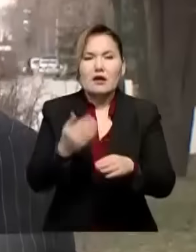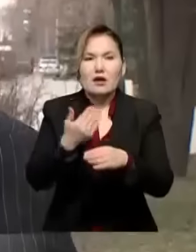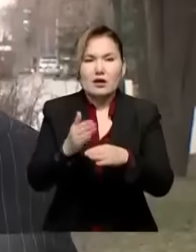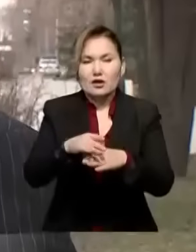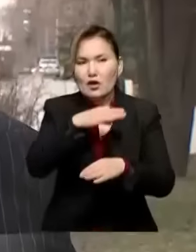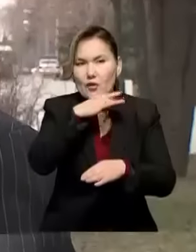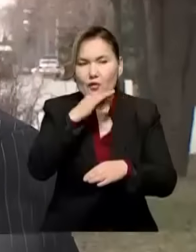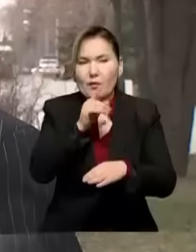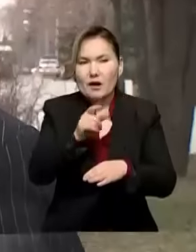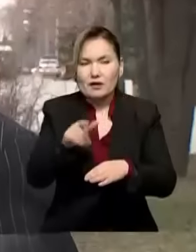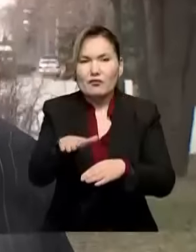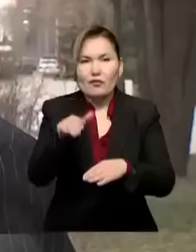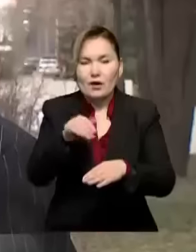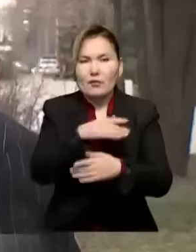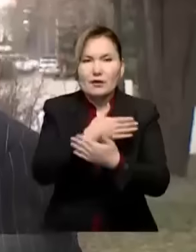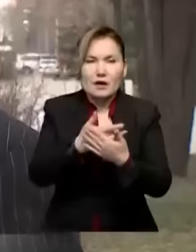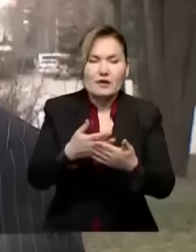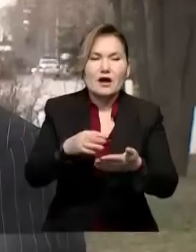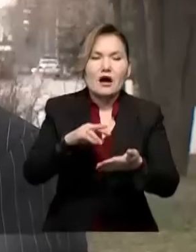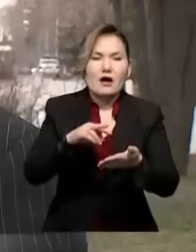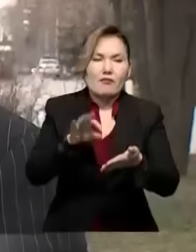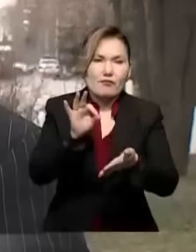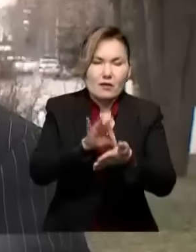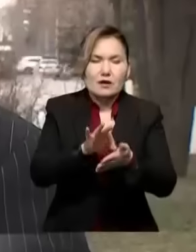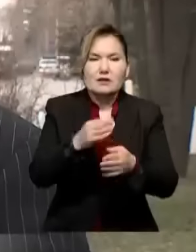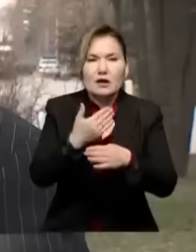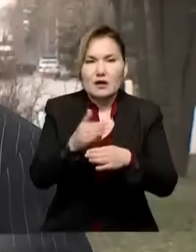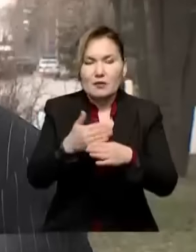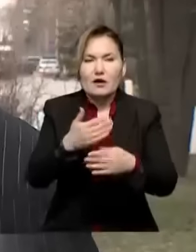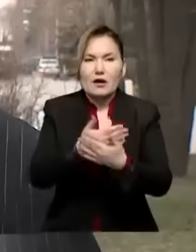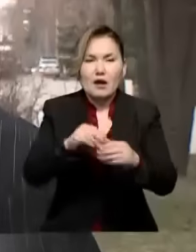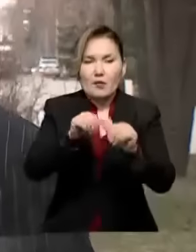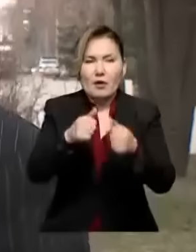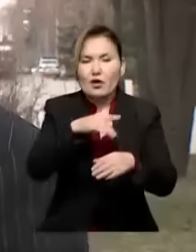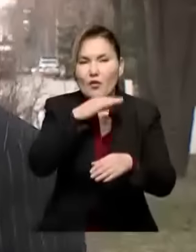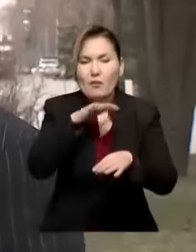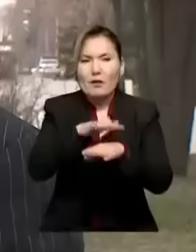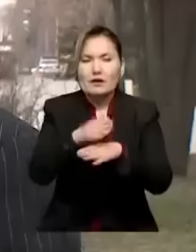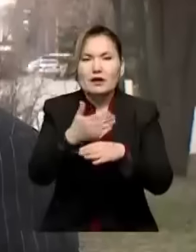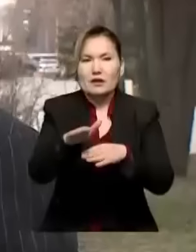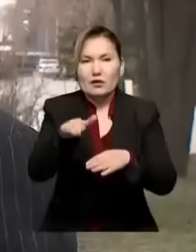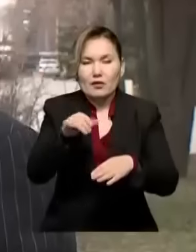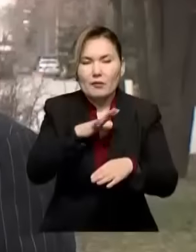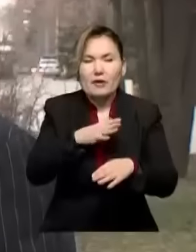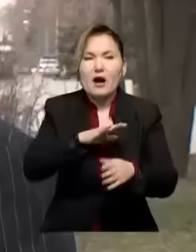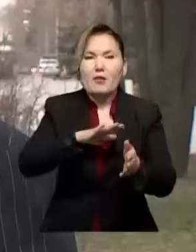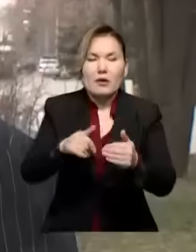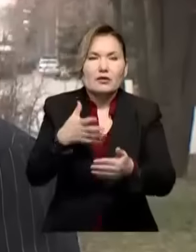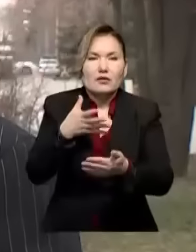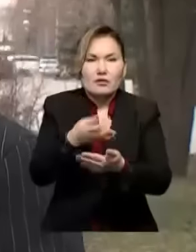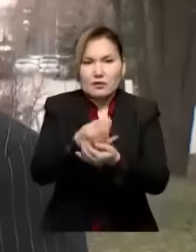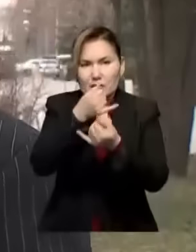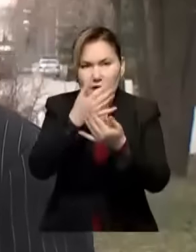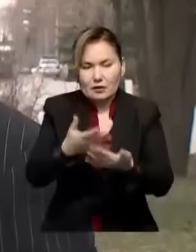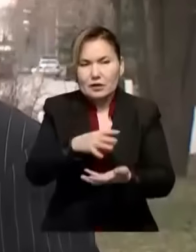жатыр. Адамдар түрлі мақсаттарға кредит рәсімдейді, бірнеше банктен кредит рәсімдейді. Кейін қалай қарызға батып жатқан